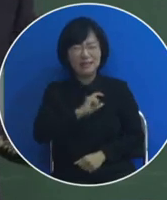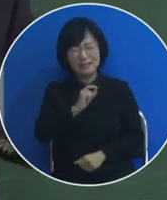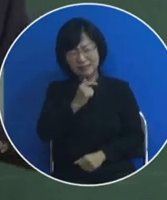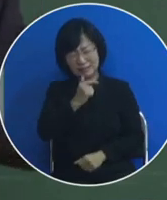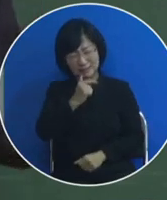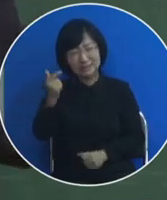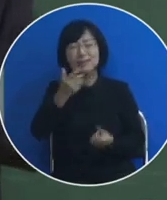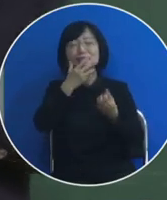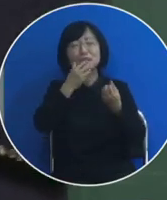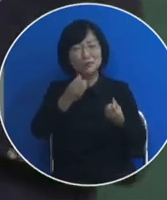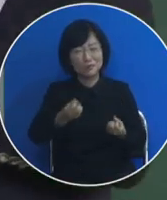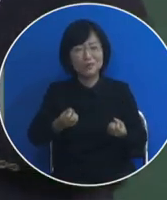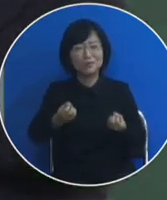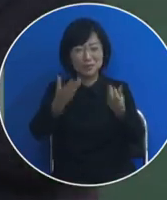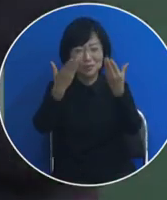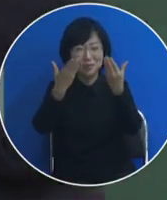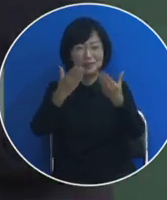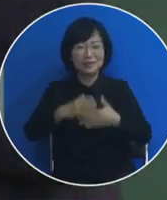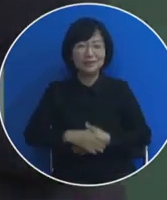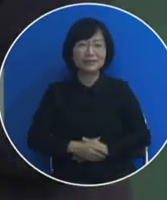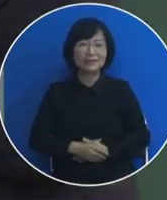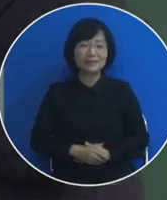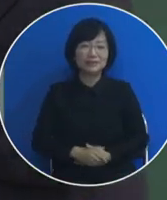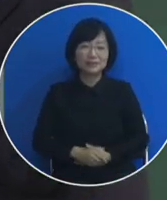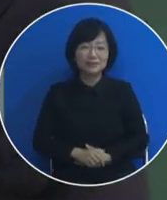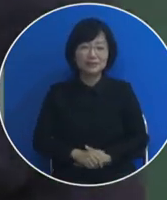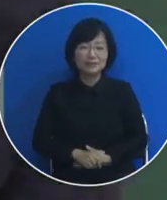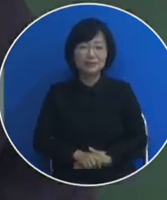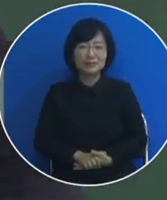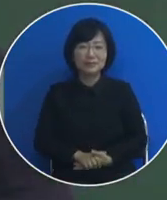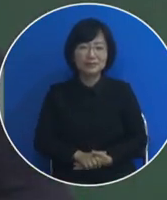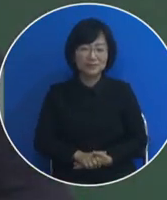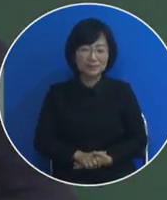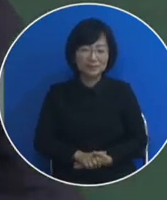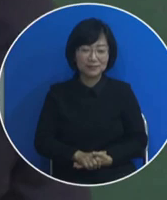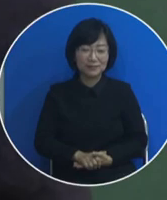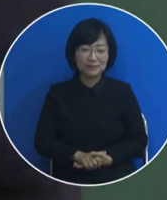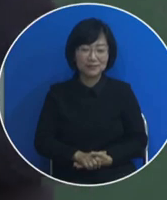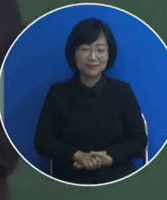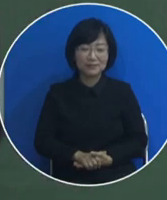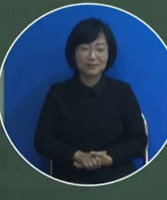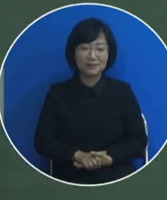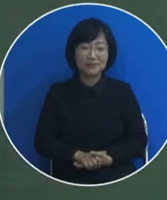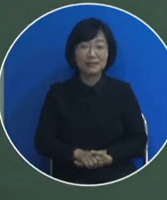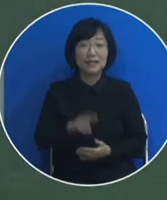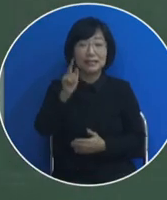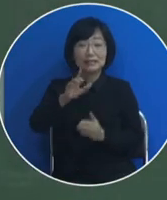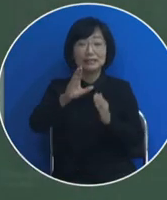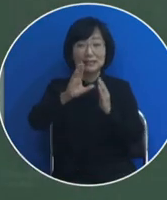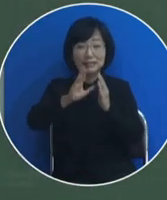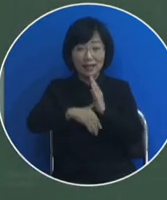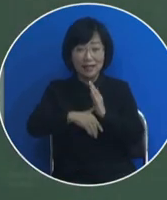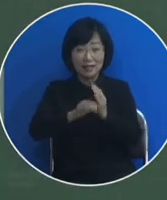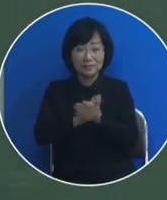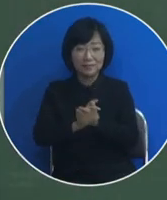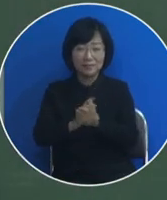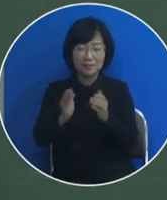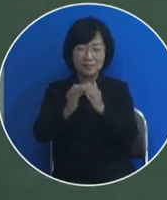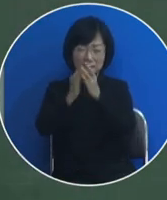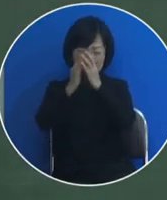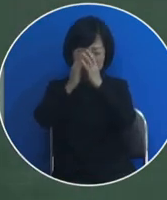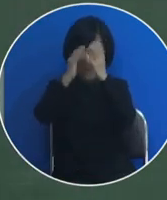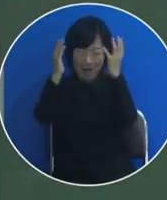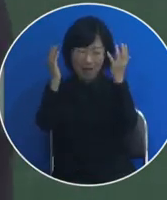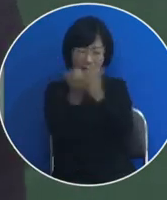your life, our fields to be found in Christ. There is no greater blessing than that. 그때 만물을 복종케 하는 그 이름의 비밀을 알게 돼요. At that time, you